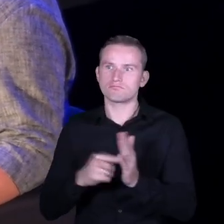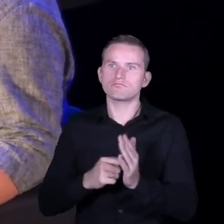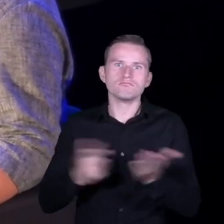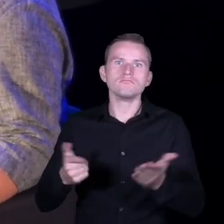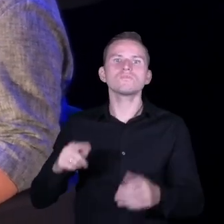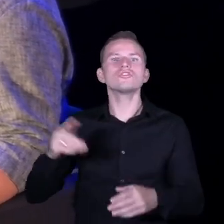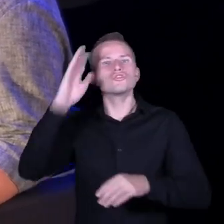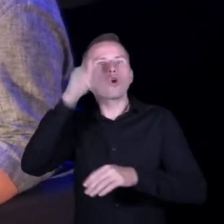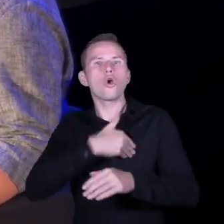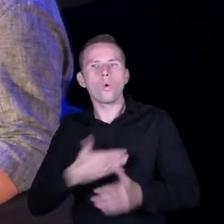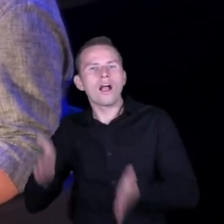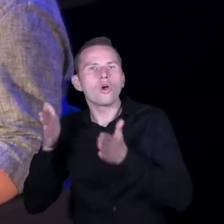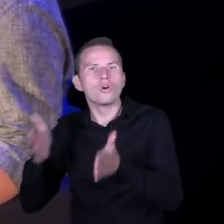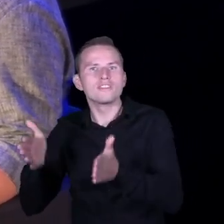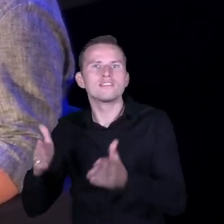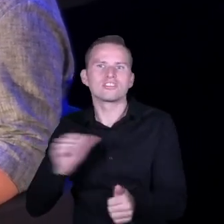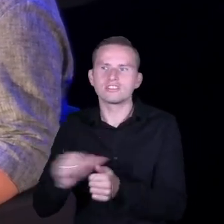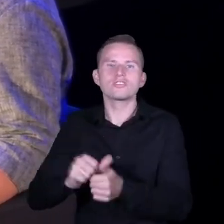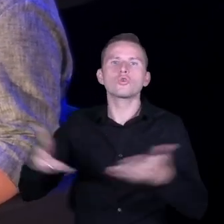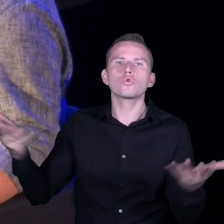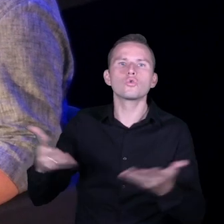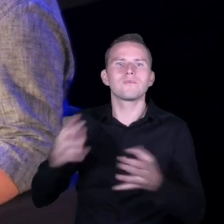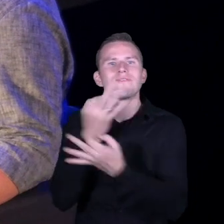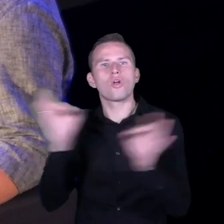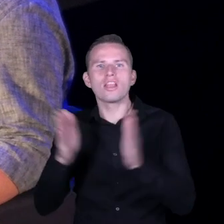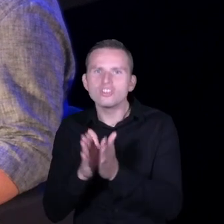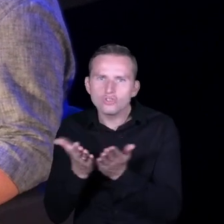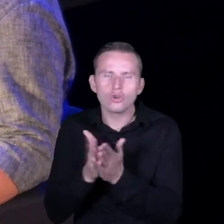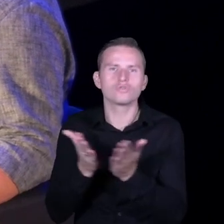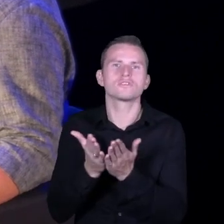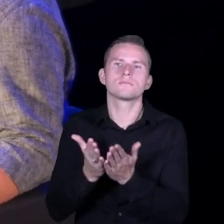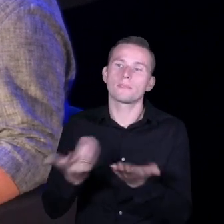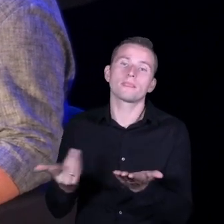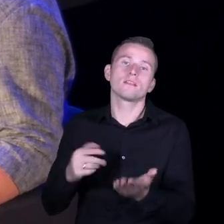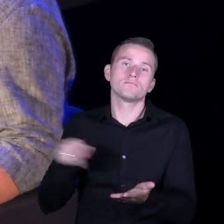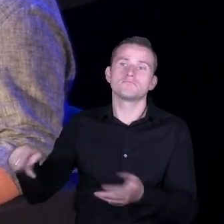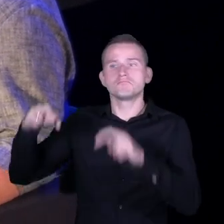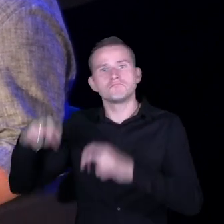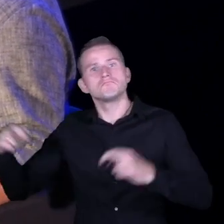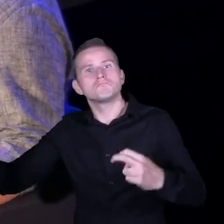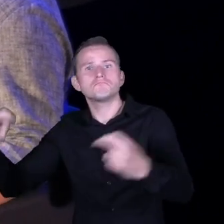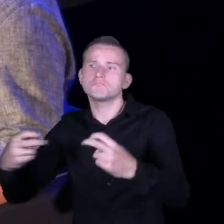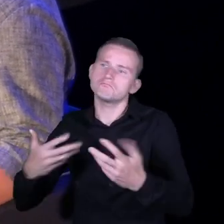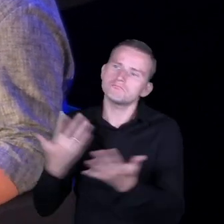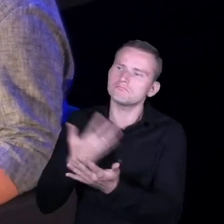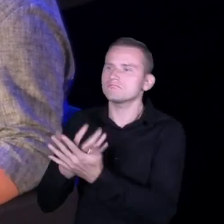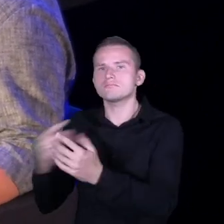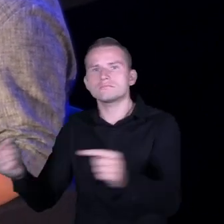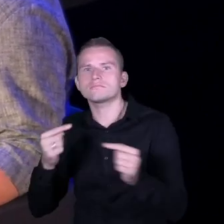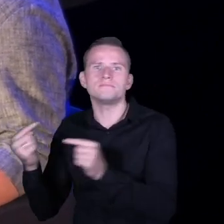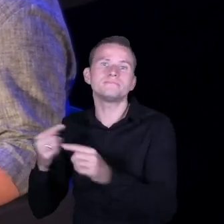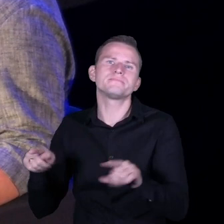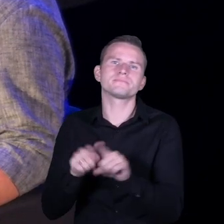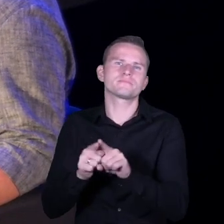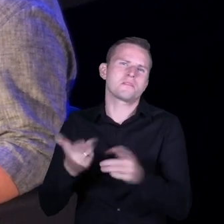również klub wolnej książki zaaranżowany do takich rozmów. Pojawia się tych miejsc coraz więcej. Były